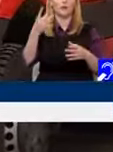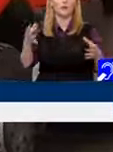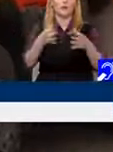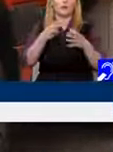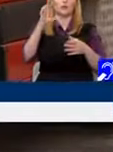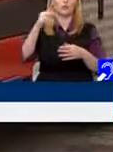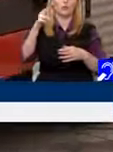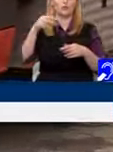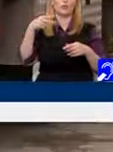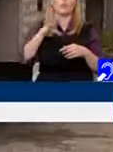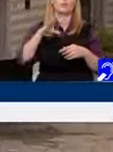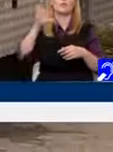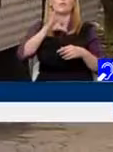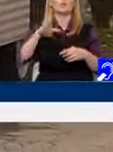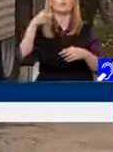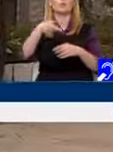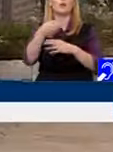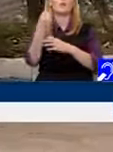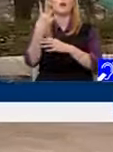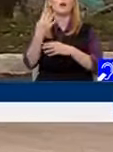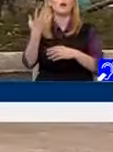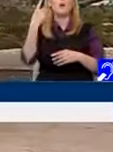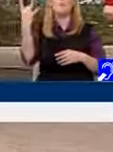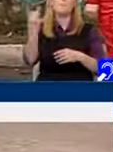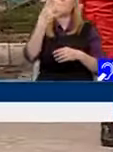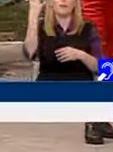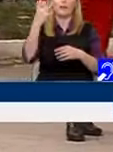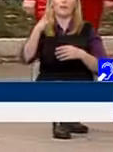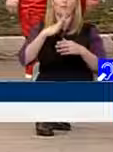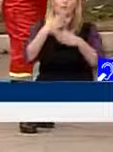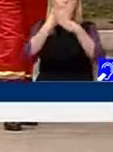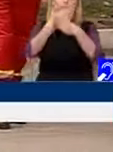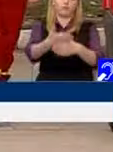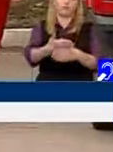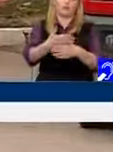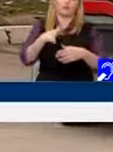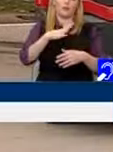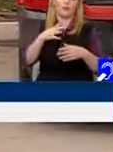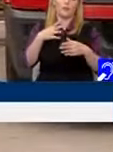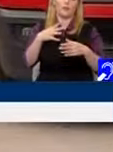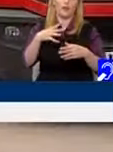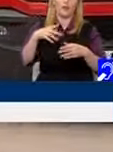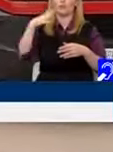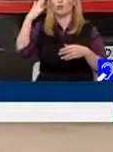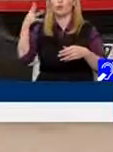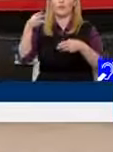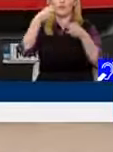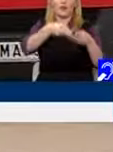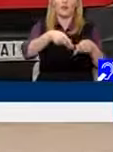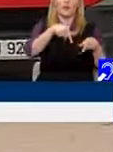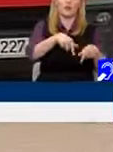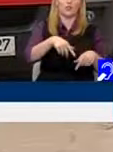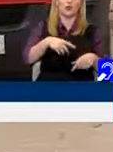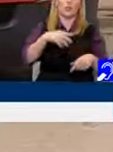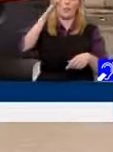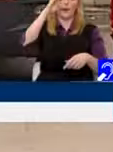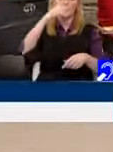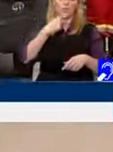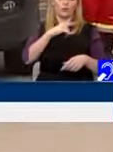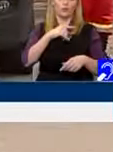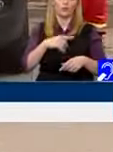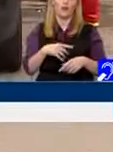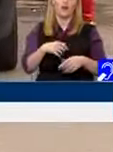în septembrie 2014, atunci când primele 5 ambulanțe SMURD treceau prutul. Încet, dar sigur, băieții în roșu au reușit să